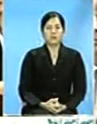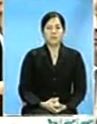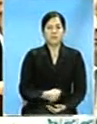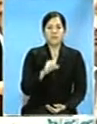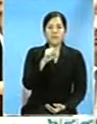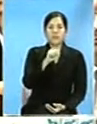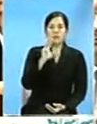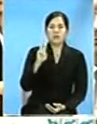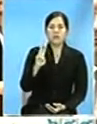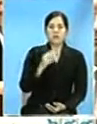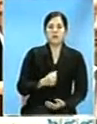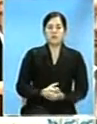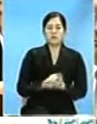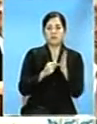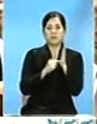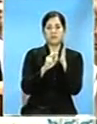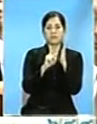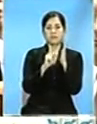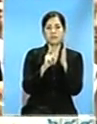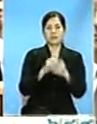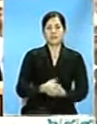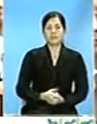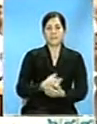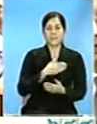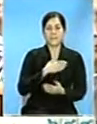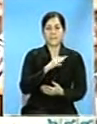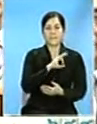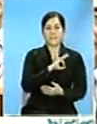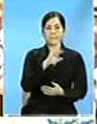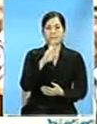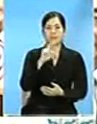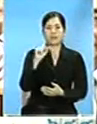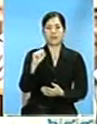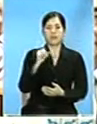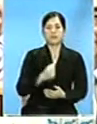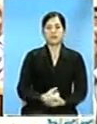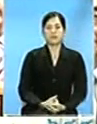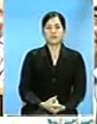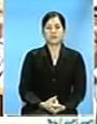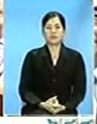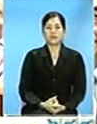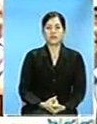ภาจังหวัดขอนแก่นในฐานะสมาชิกรัฐสภา